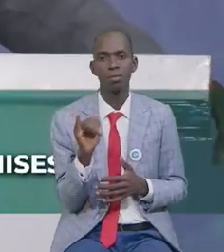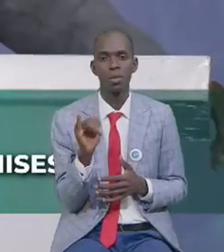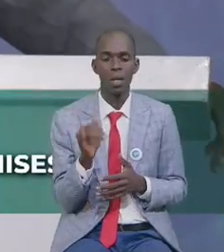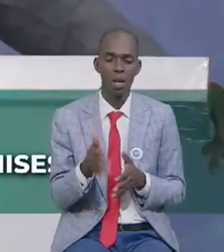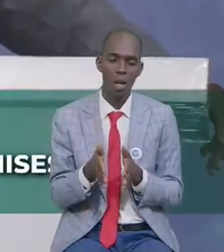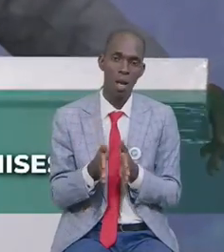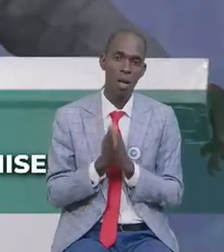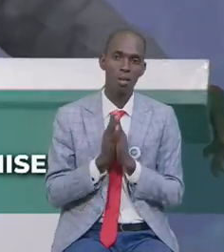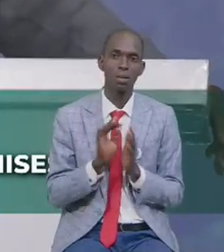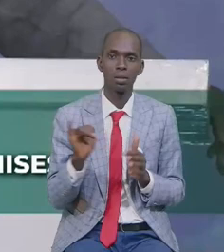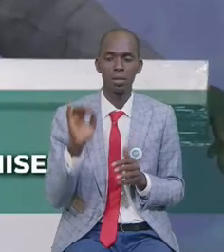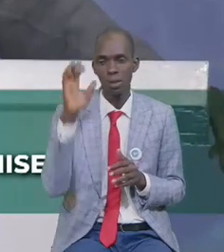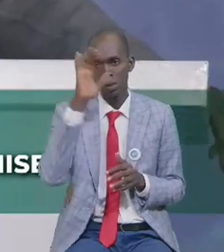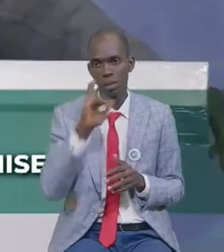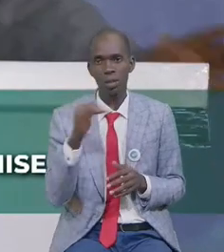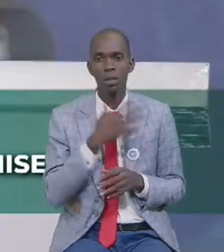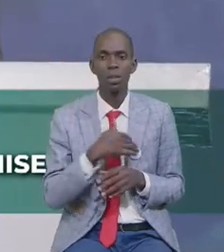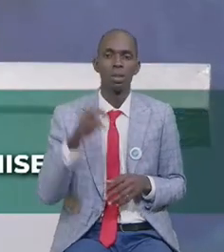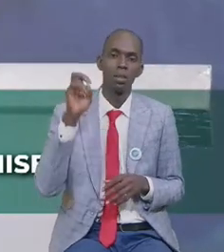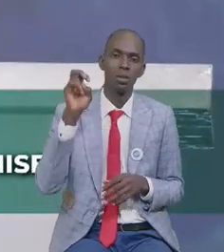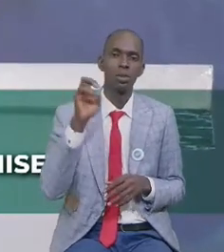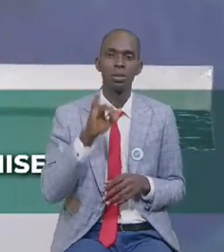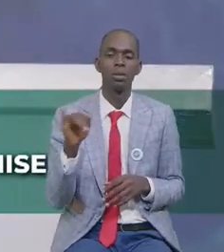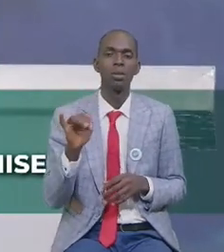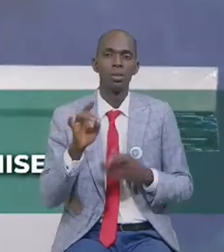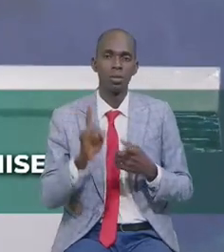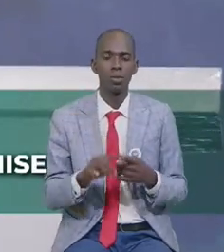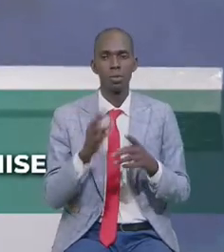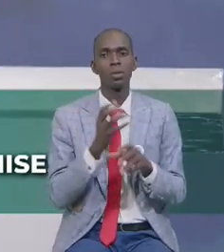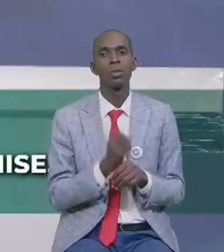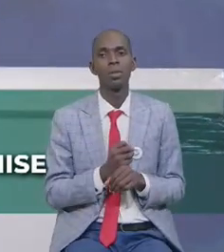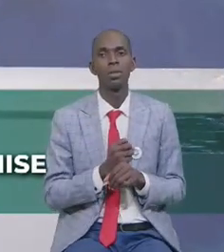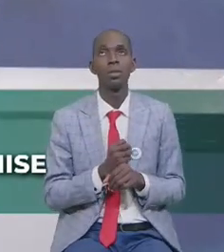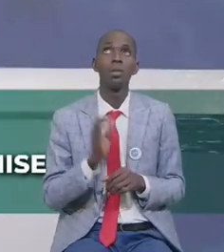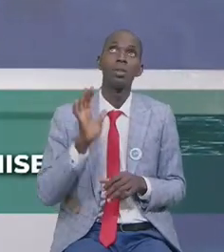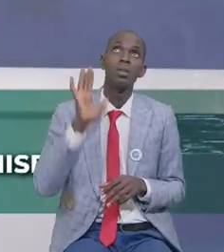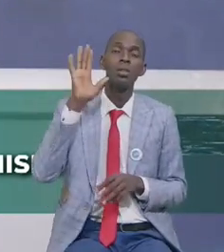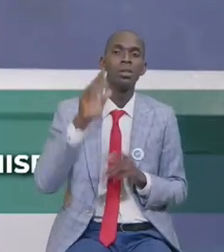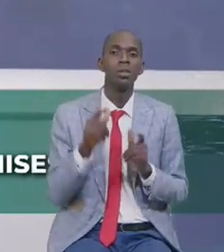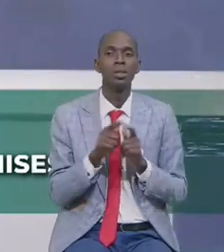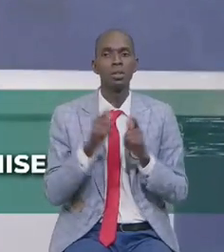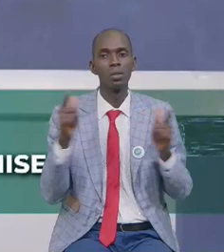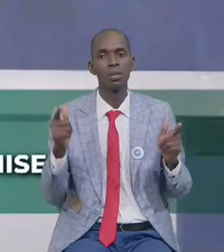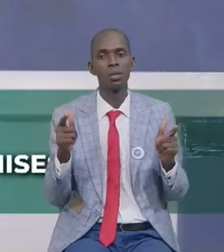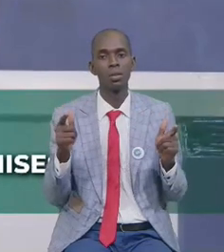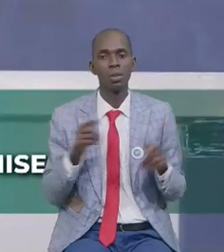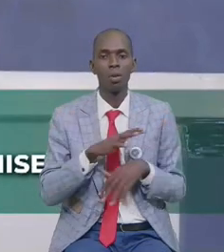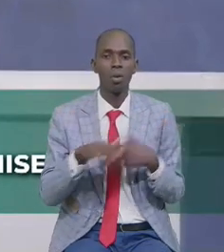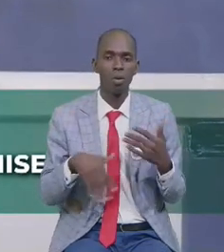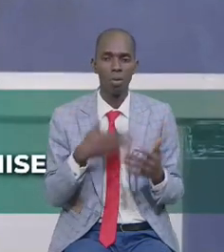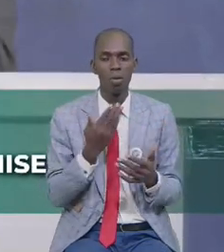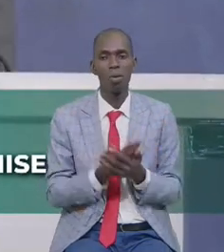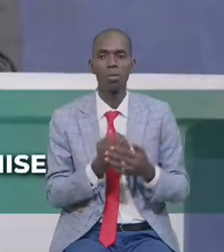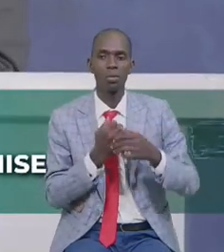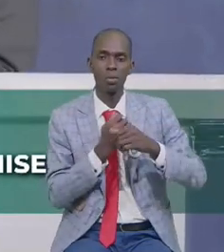demander, chercher, frapper pour regagner ces grandes promesses toutes